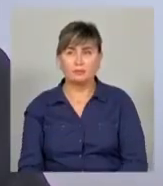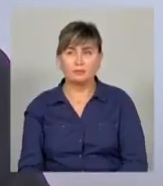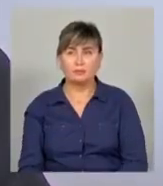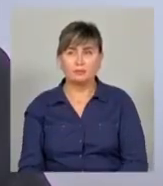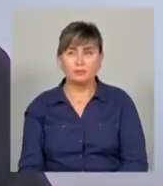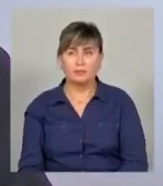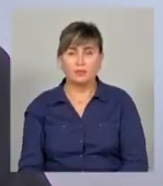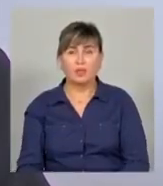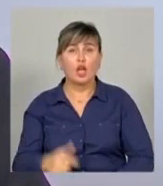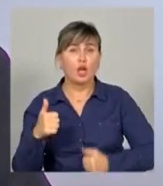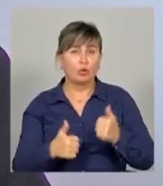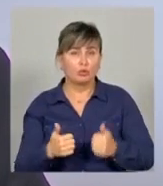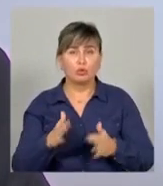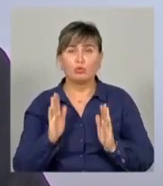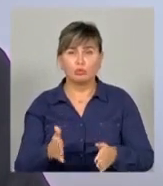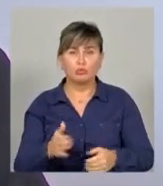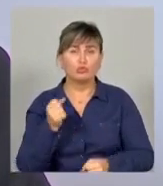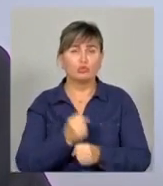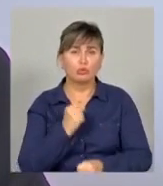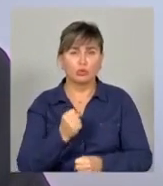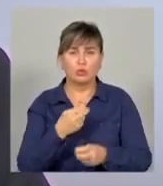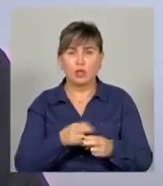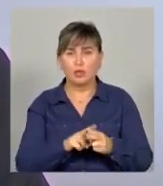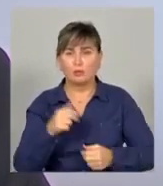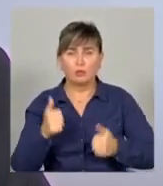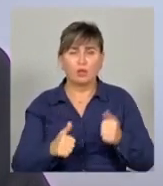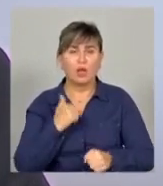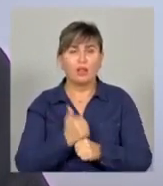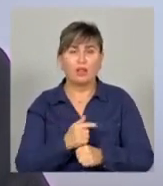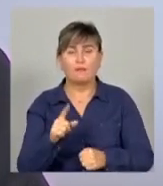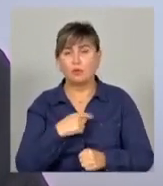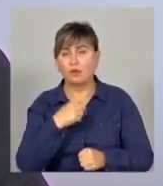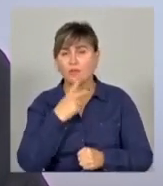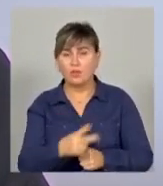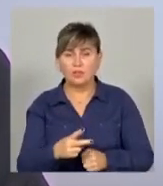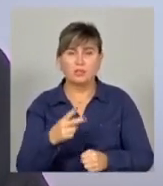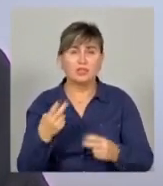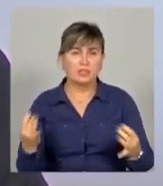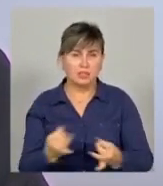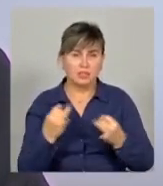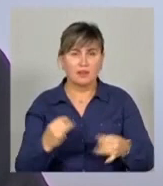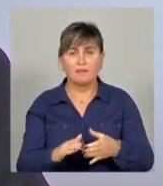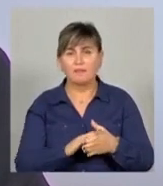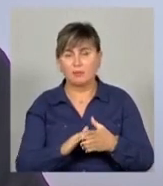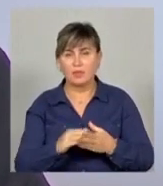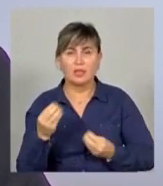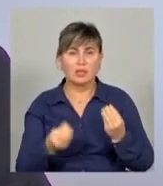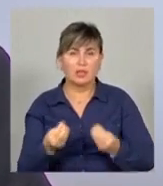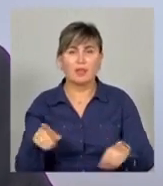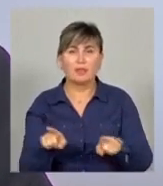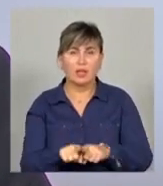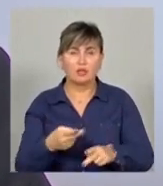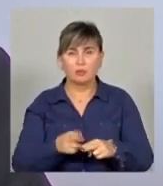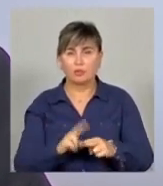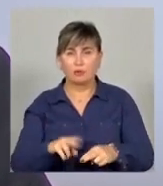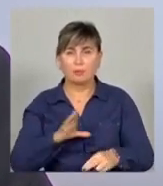Скорее всего, конкуренты будут достаточно жесткие на этом турнире. Главное, что я вижу, достаточно интересные фамилии игроков. Также потому, что